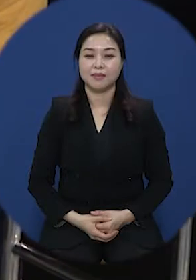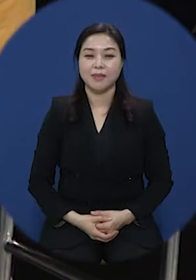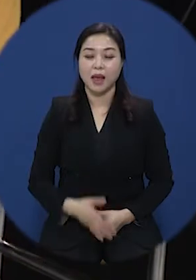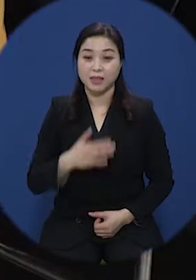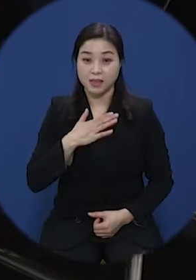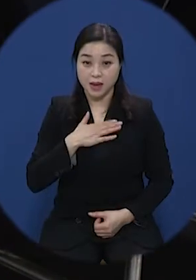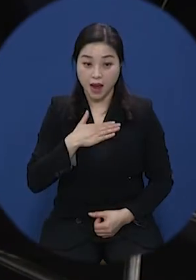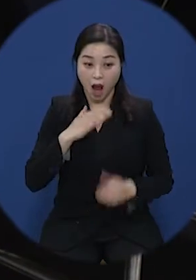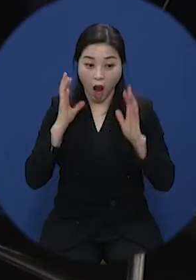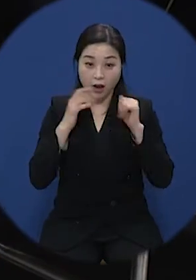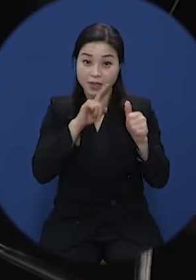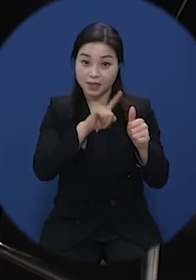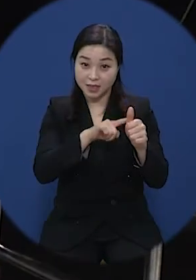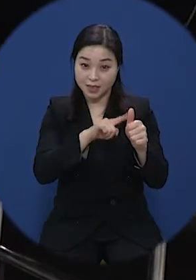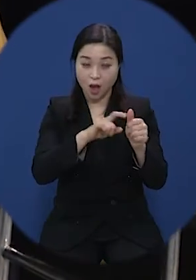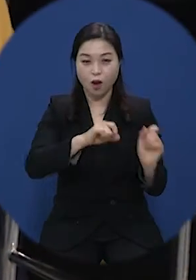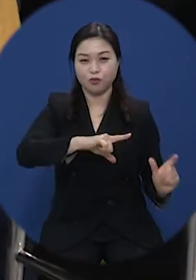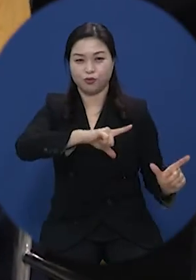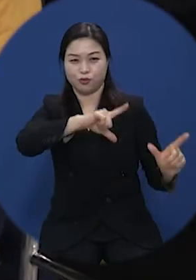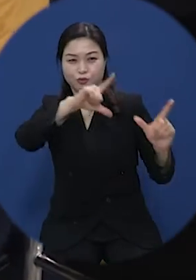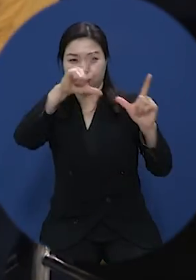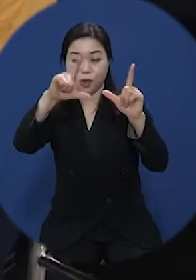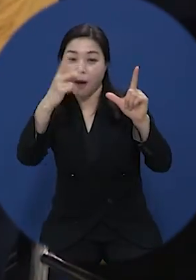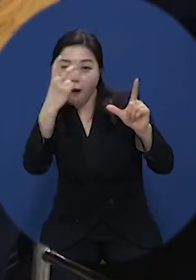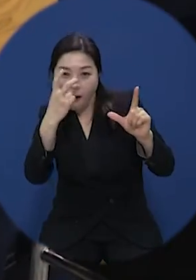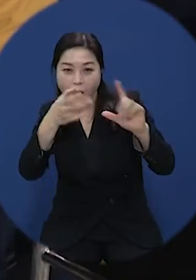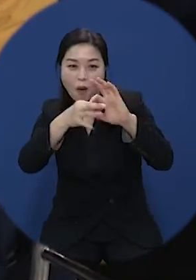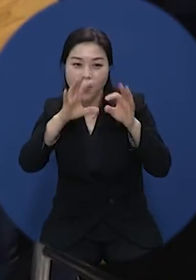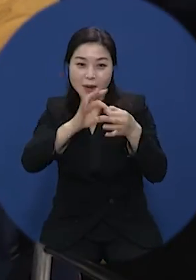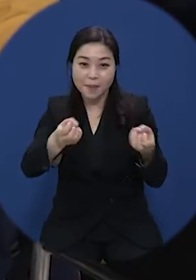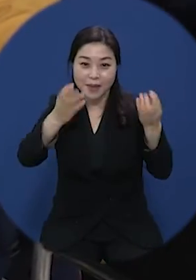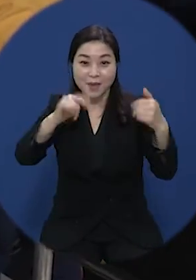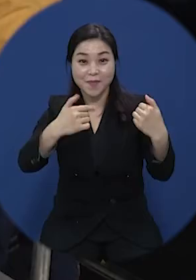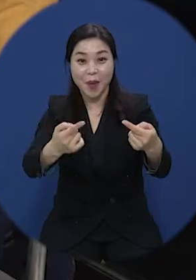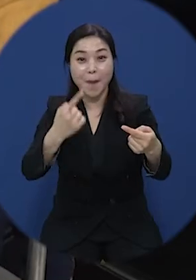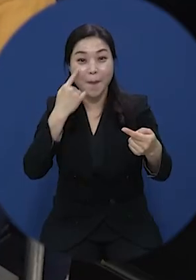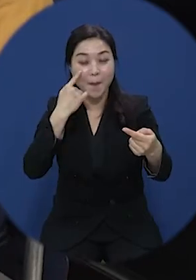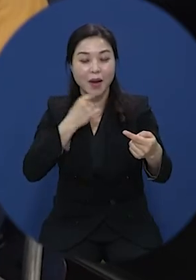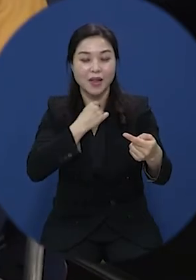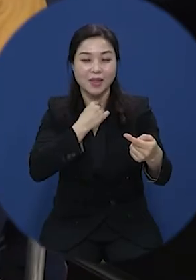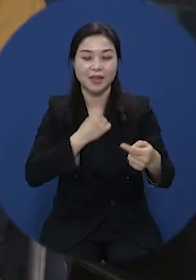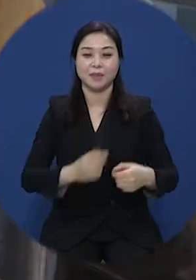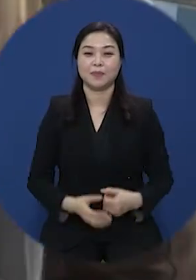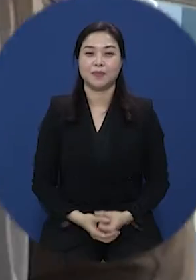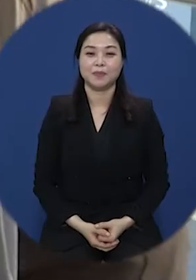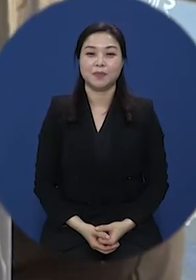제가 우리 어린이와 우주탐험 올림픽에 나가보겠습니다. 화이팅!